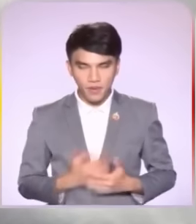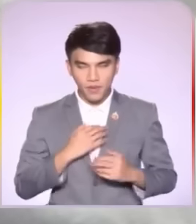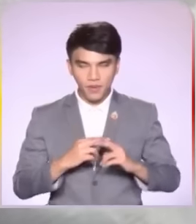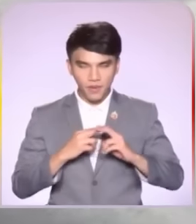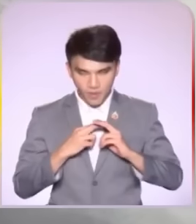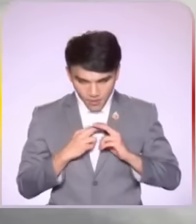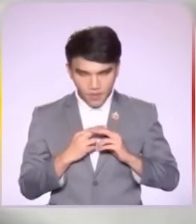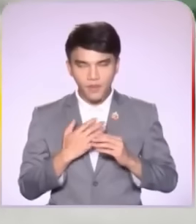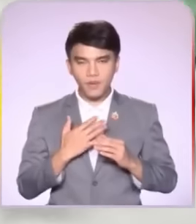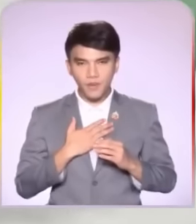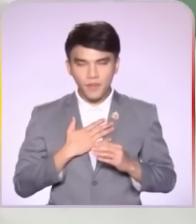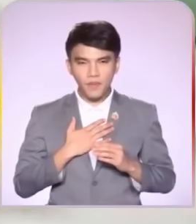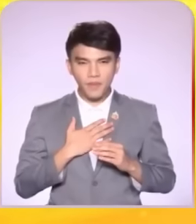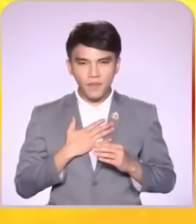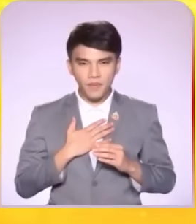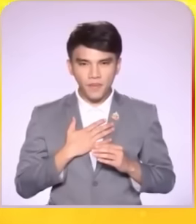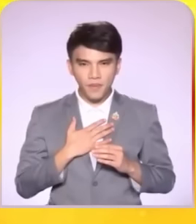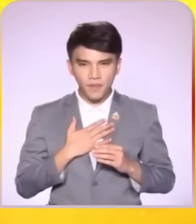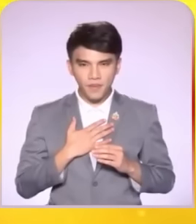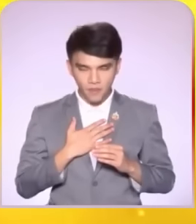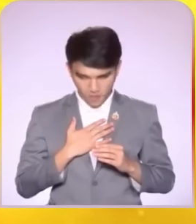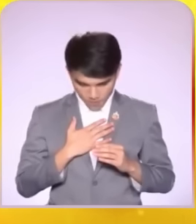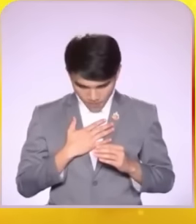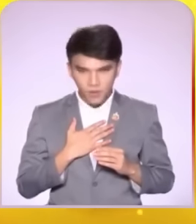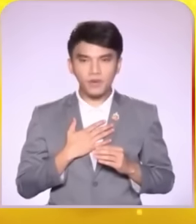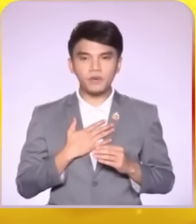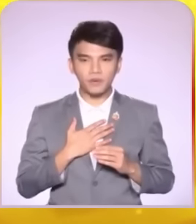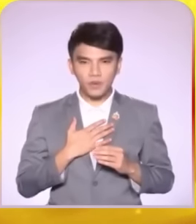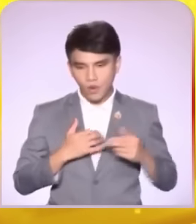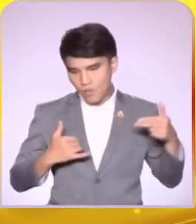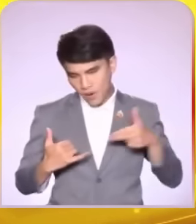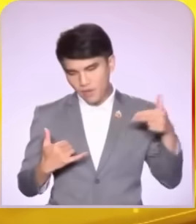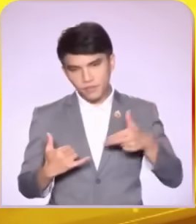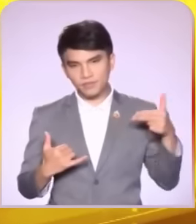คนเราตัวรอดเนาะผมก็ไปตรงคูน้ำเสร็จแล้วก็